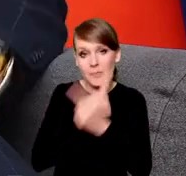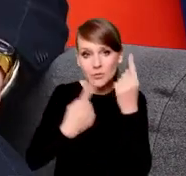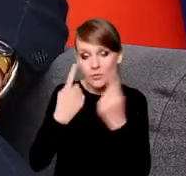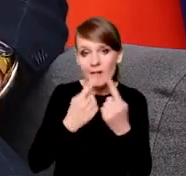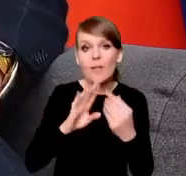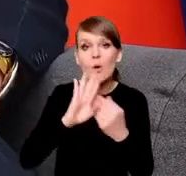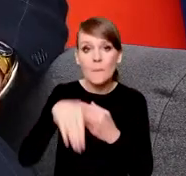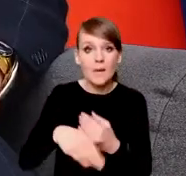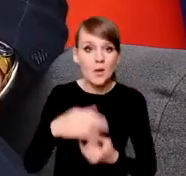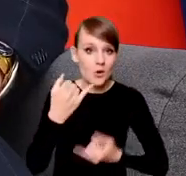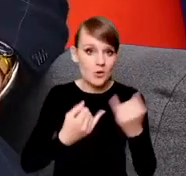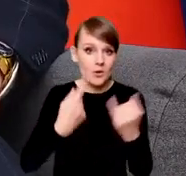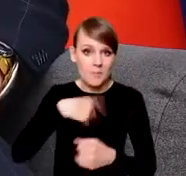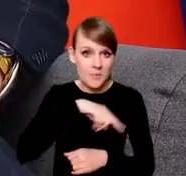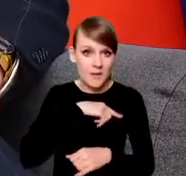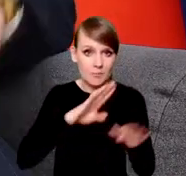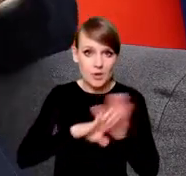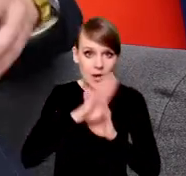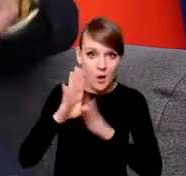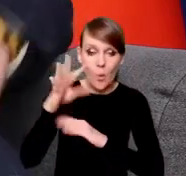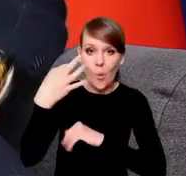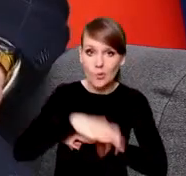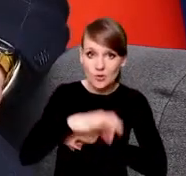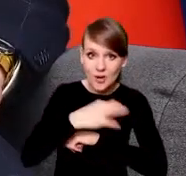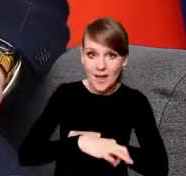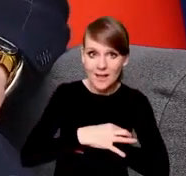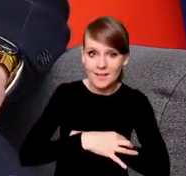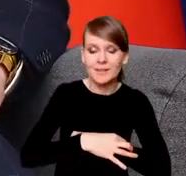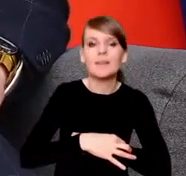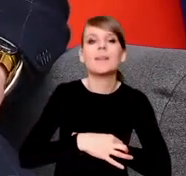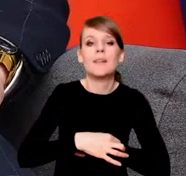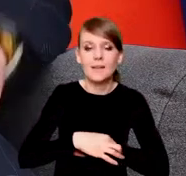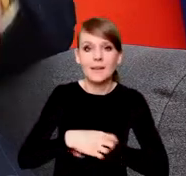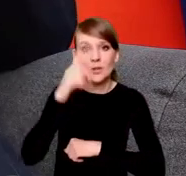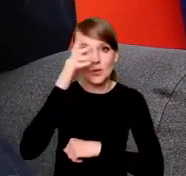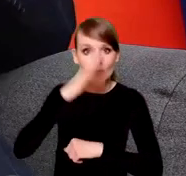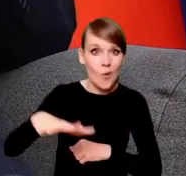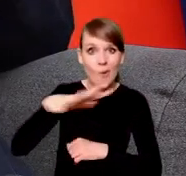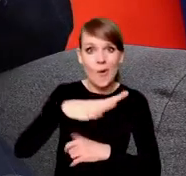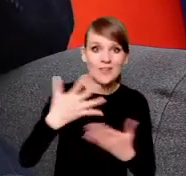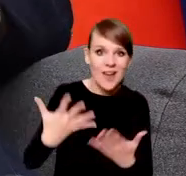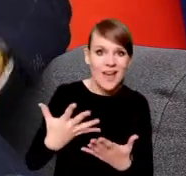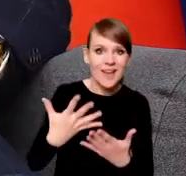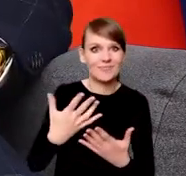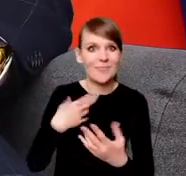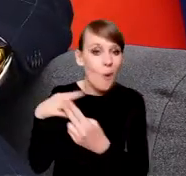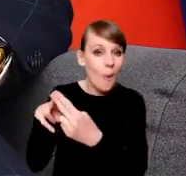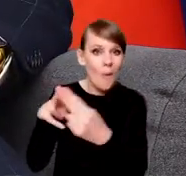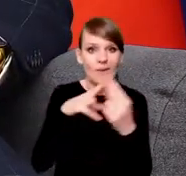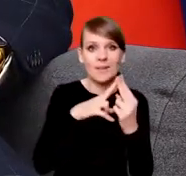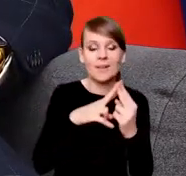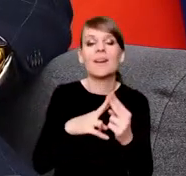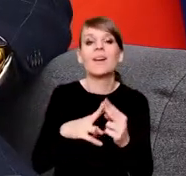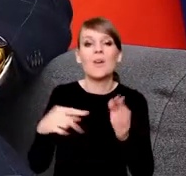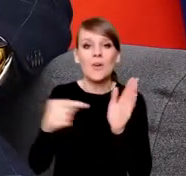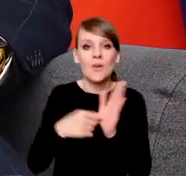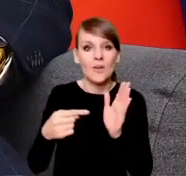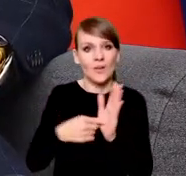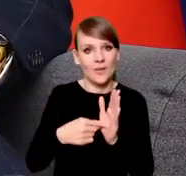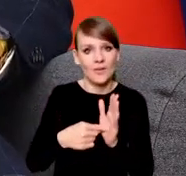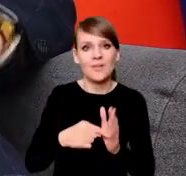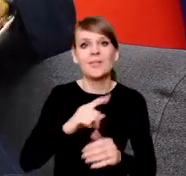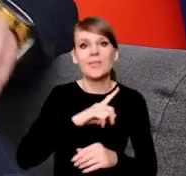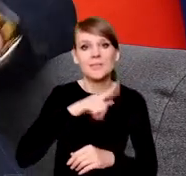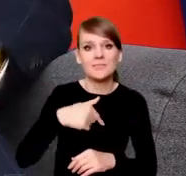jako przedstawiciele uczelni wychodzimy do społeczeństwa, to wtedy w pewien sposób stajemy się jednak takim elementem